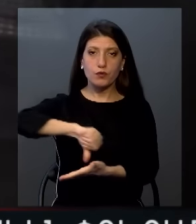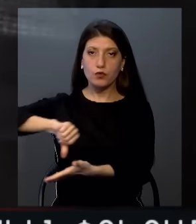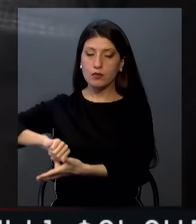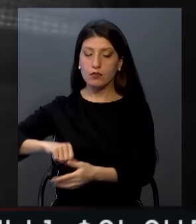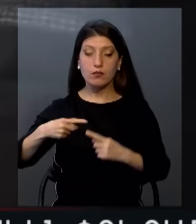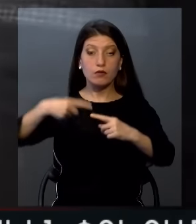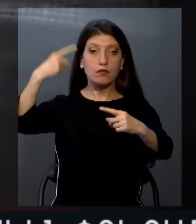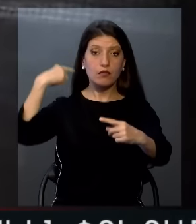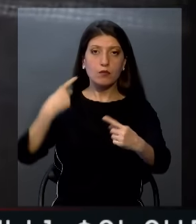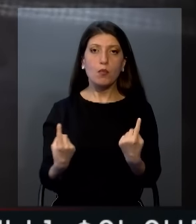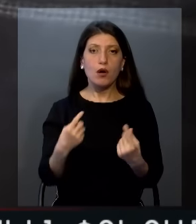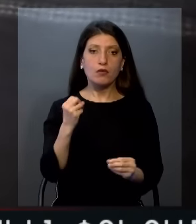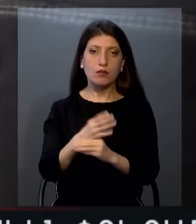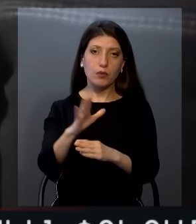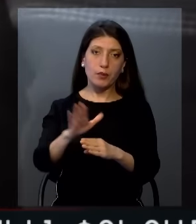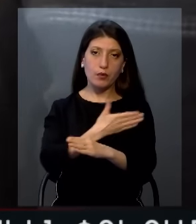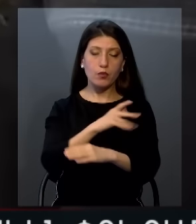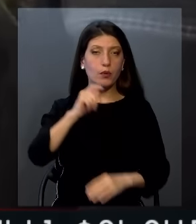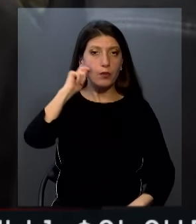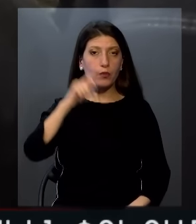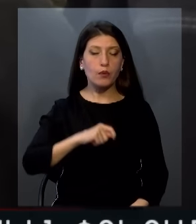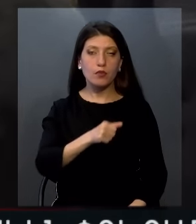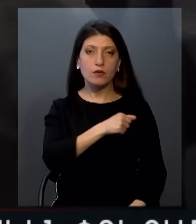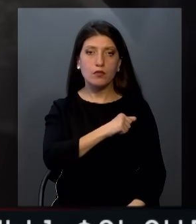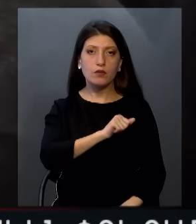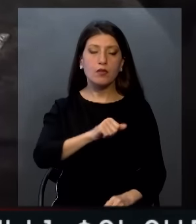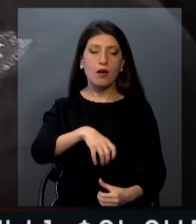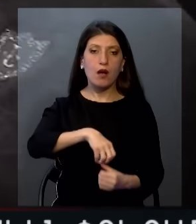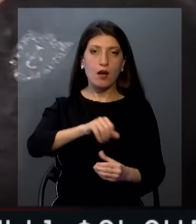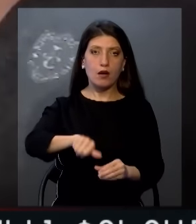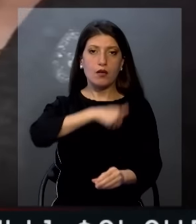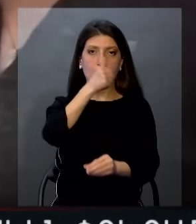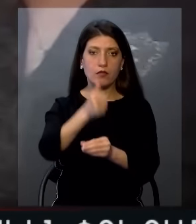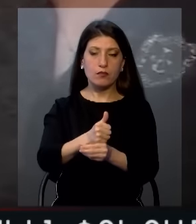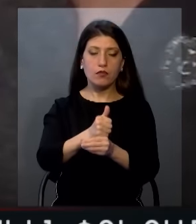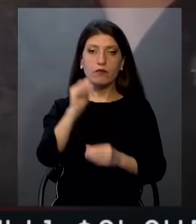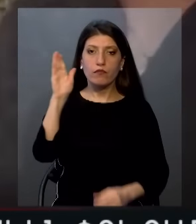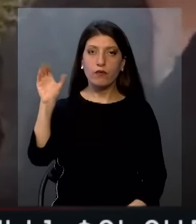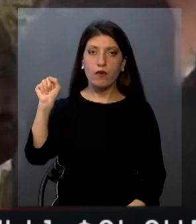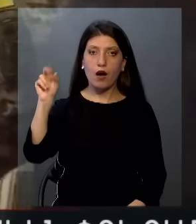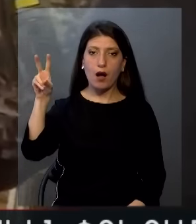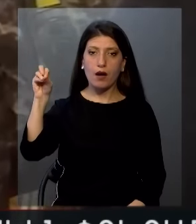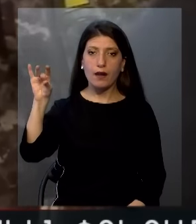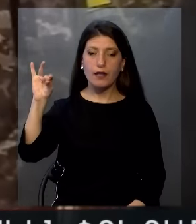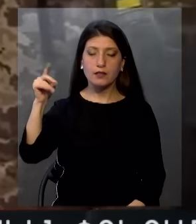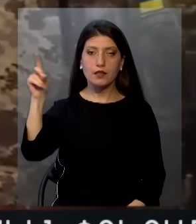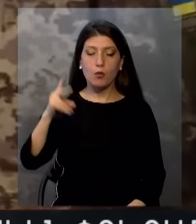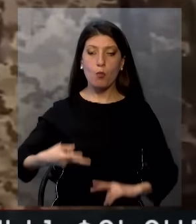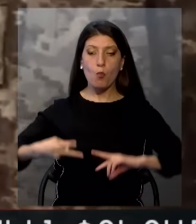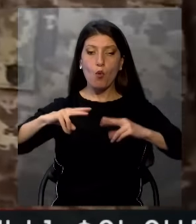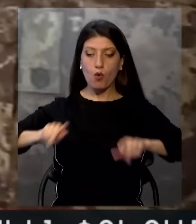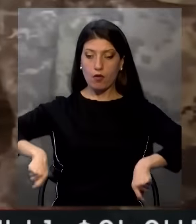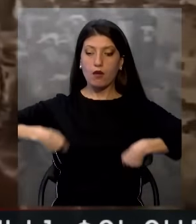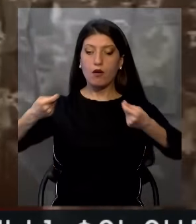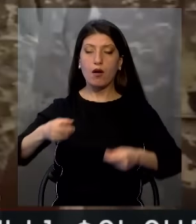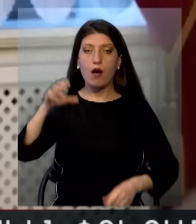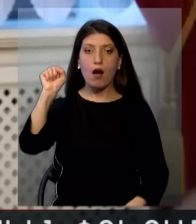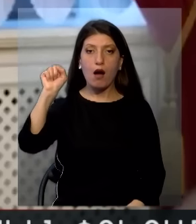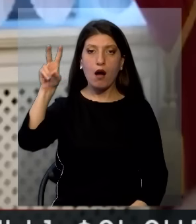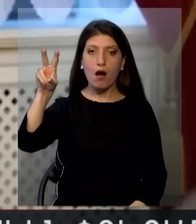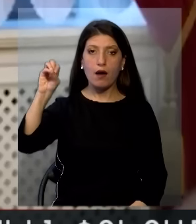Դրանից առաջ պաշտոնից ազատել էր Ուկրաինայի Զինուժի գլխավոր հրամանատար Վալերի Զալուժնիին ու նրա փոխարեն բերել Ալեքսանդր